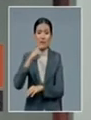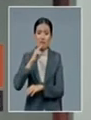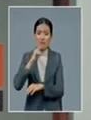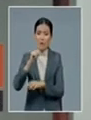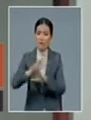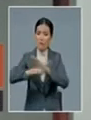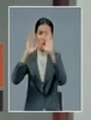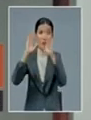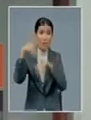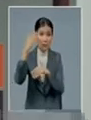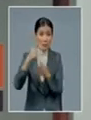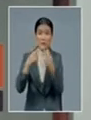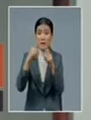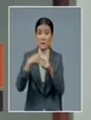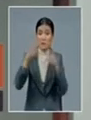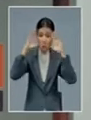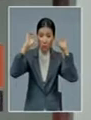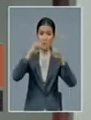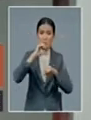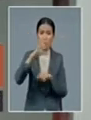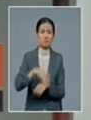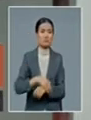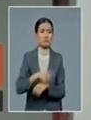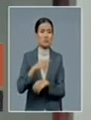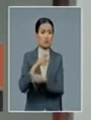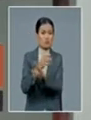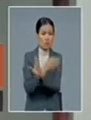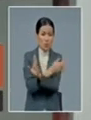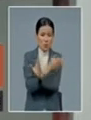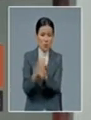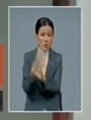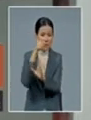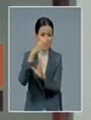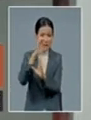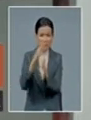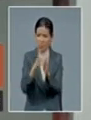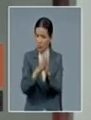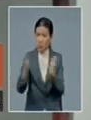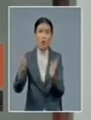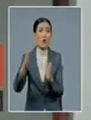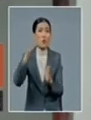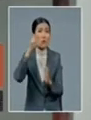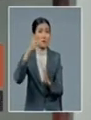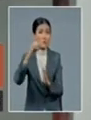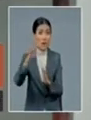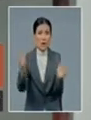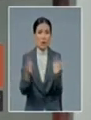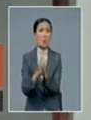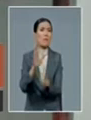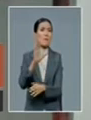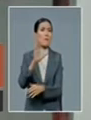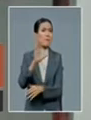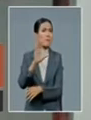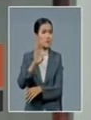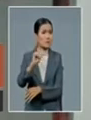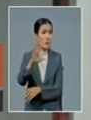วันแต่หลังจากนั้นผู้นำมาลดีฟก็ขยายระยะเวลาภาวะฉุกเฉินต่อไปอีก30วันรวมเป็น45วันค่ะ ครับซึ่งภายใต้